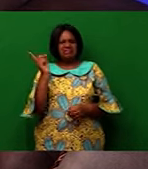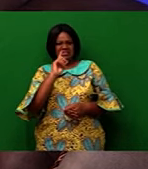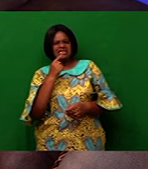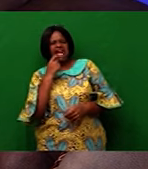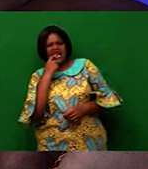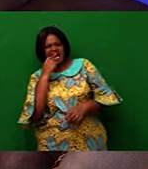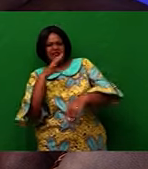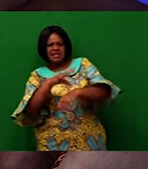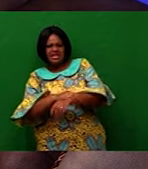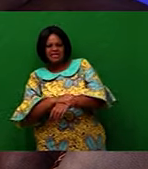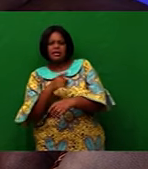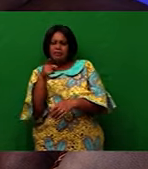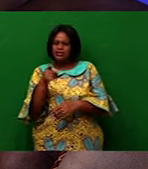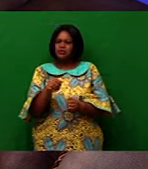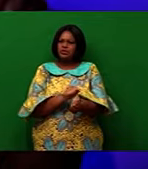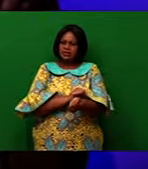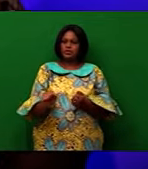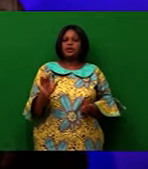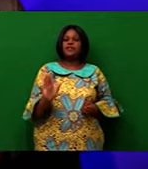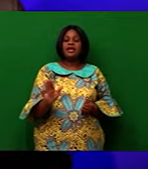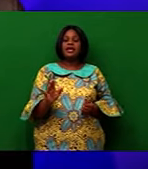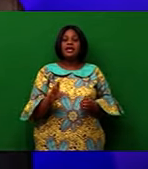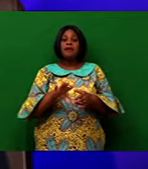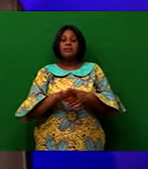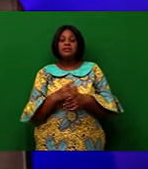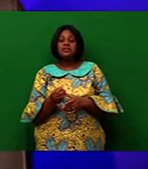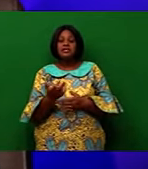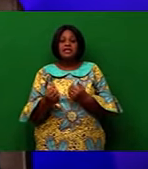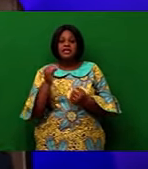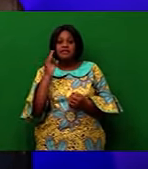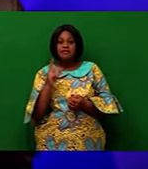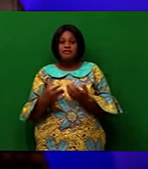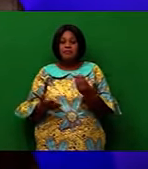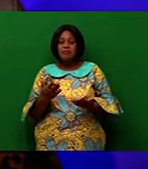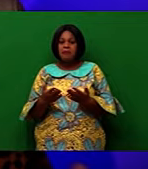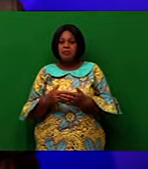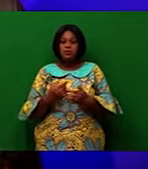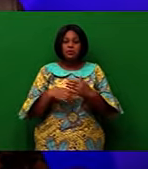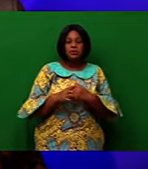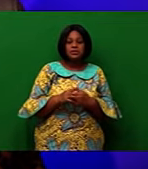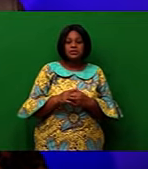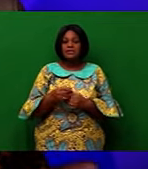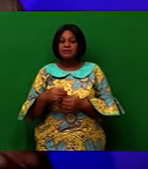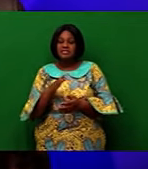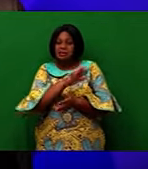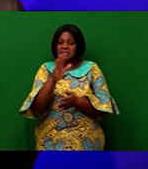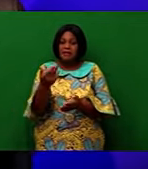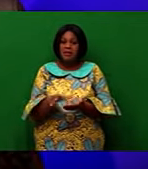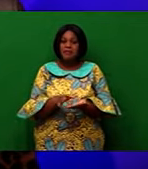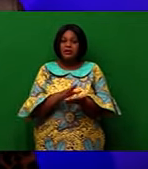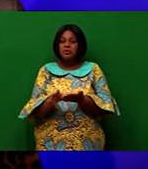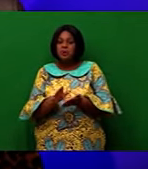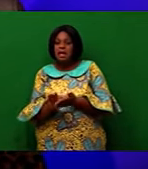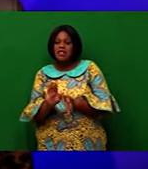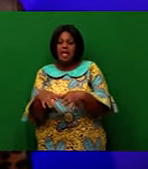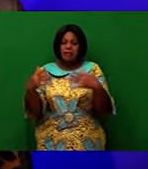kuparadza hachivaki nokuti kana chitori mapoto munenge muchitori mose uchitobvapo mubasi usina chawakabvisa usina kana chimwe